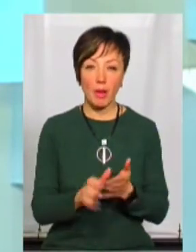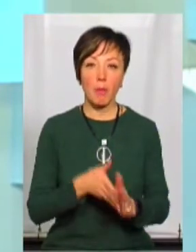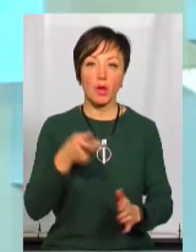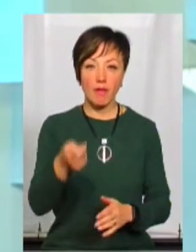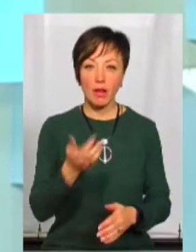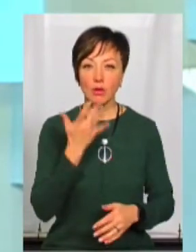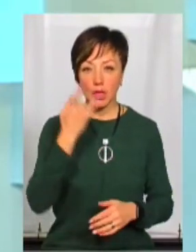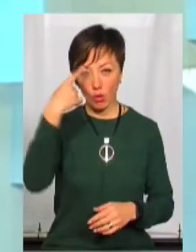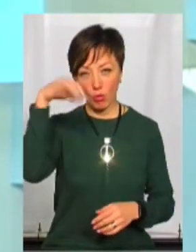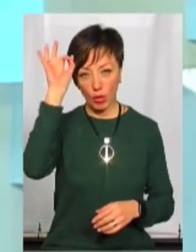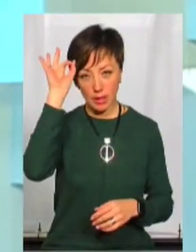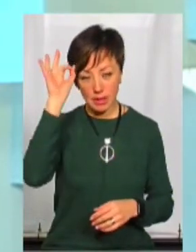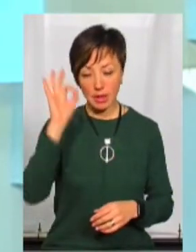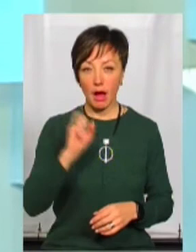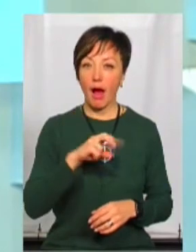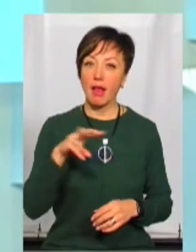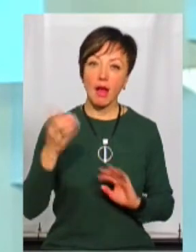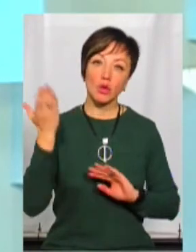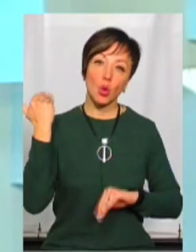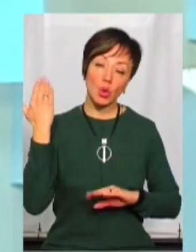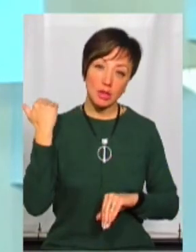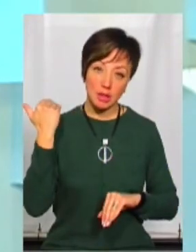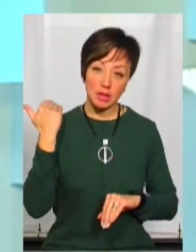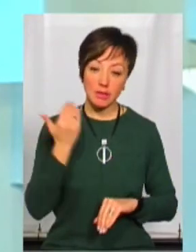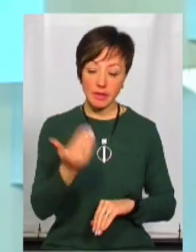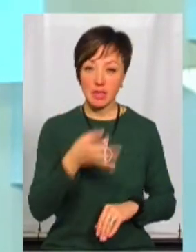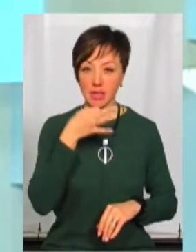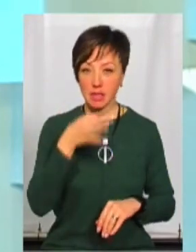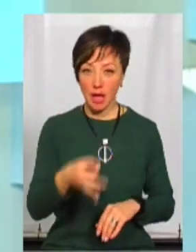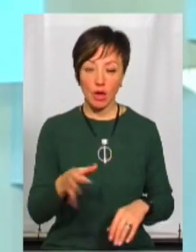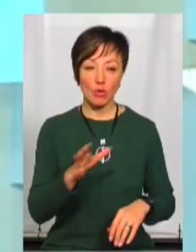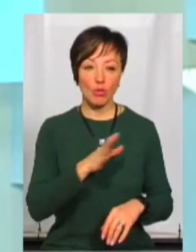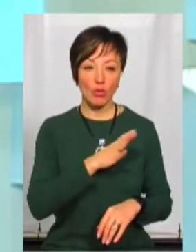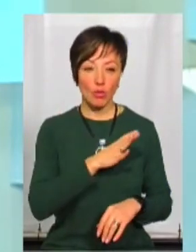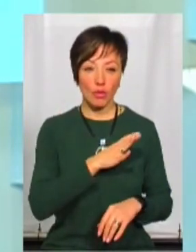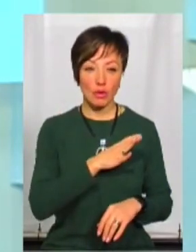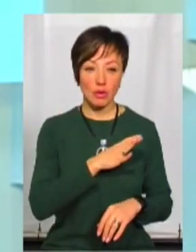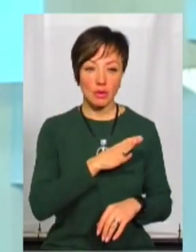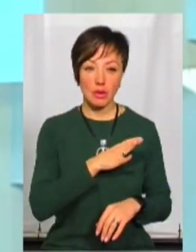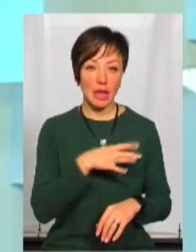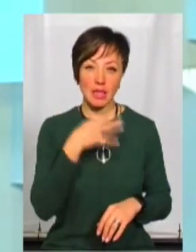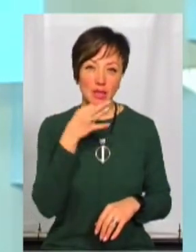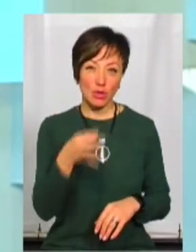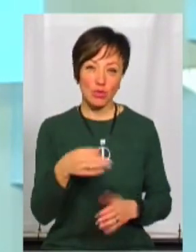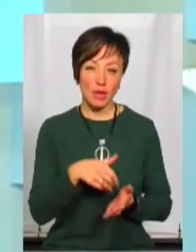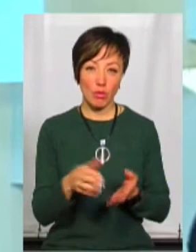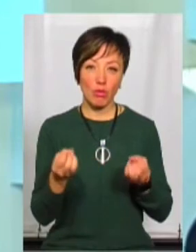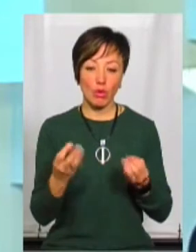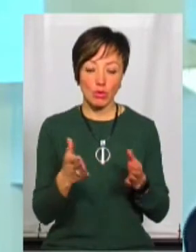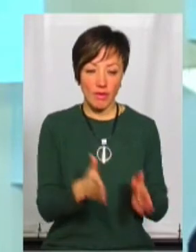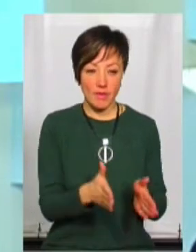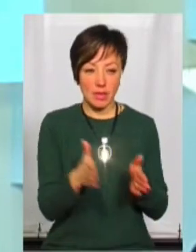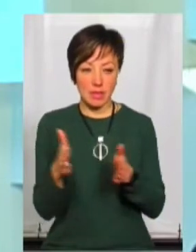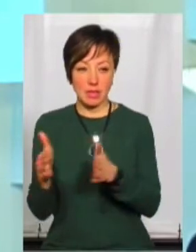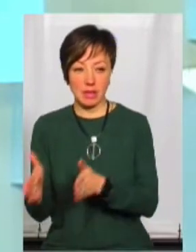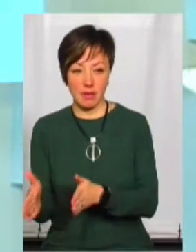до Національної поліції, але тоді, як вже ви тільки що сказали, він був, я не скажу відхилений, він просто був